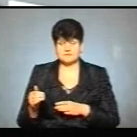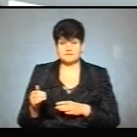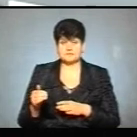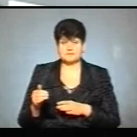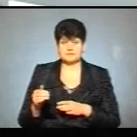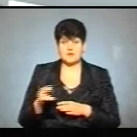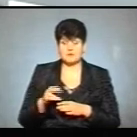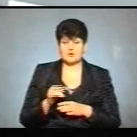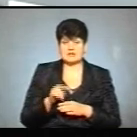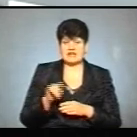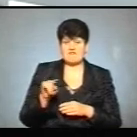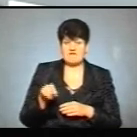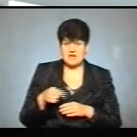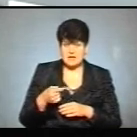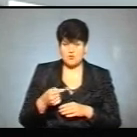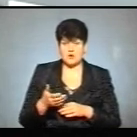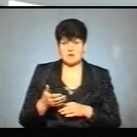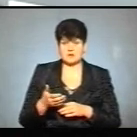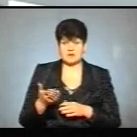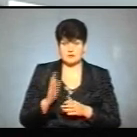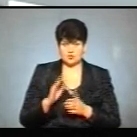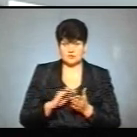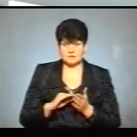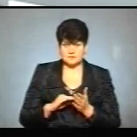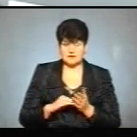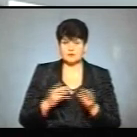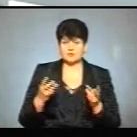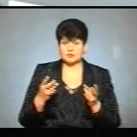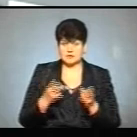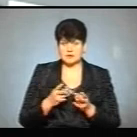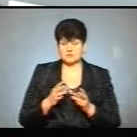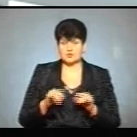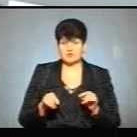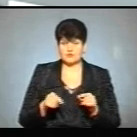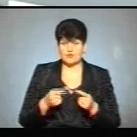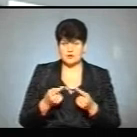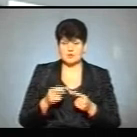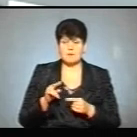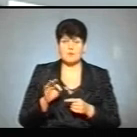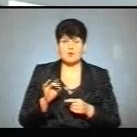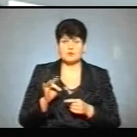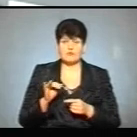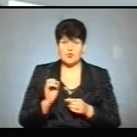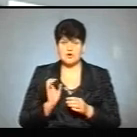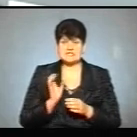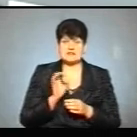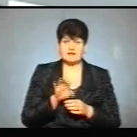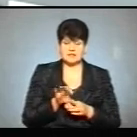по тих вимогах, які будуть прописані, потрібно створювати портфоліо, завантажувати